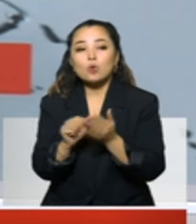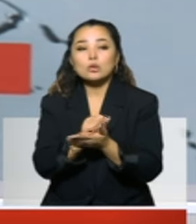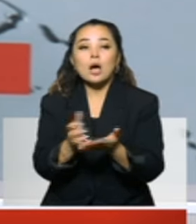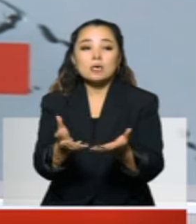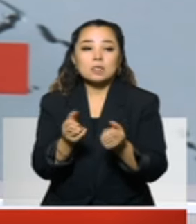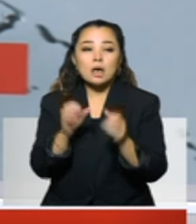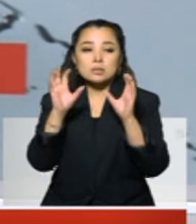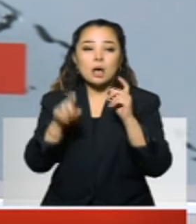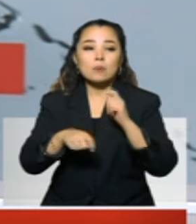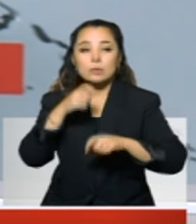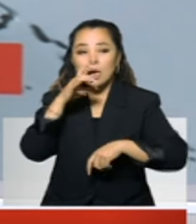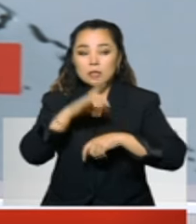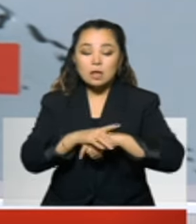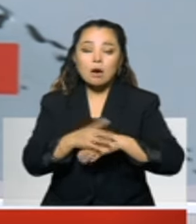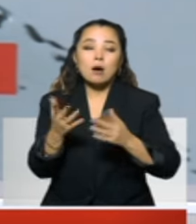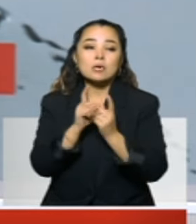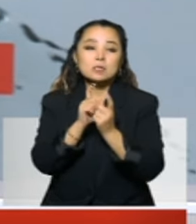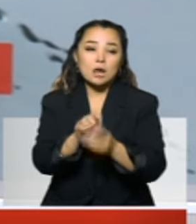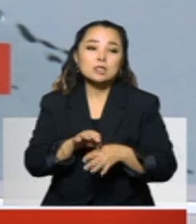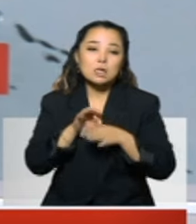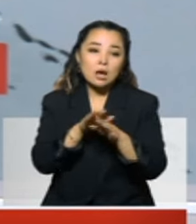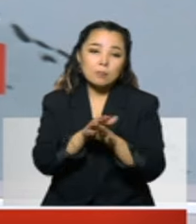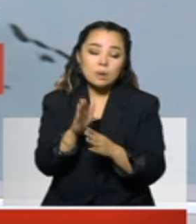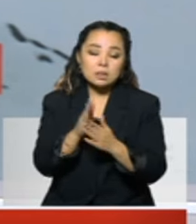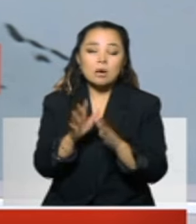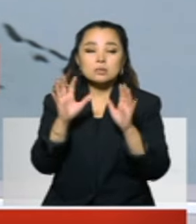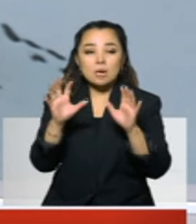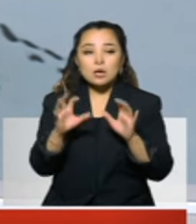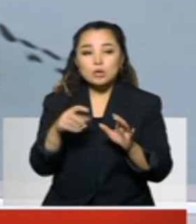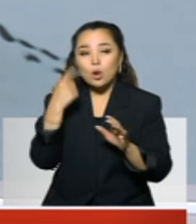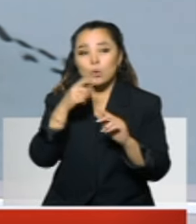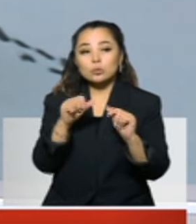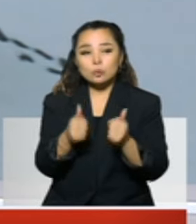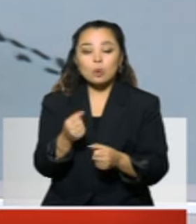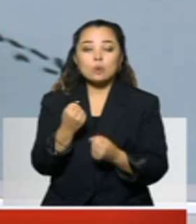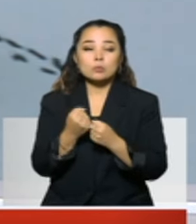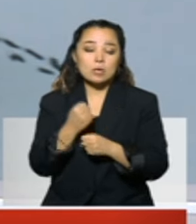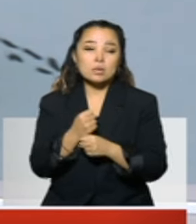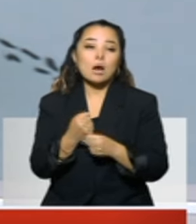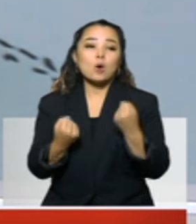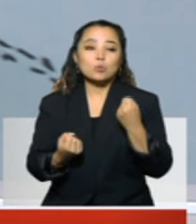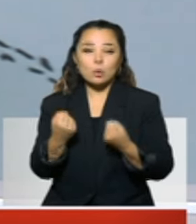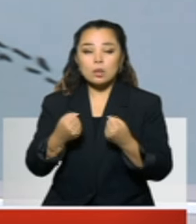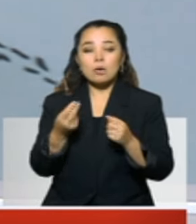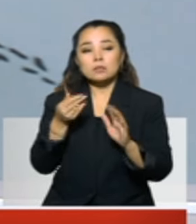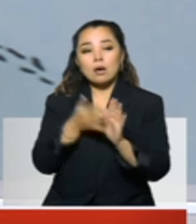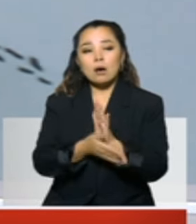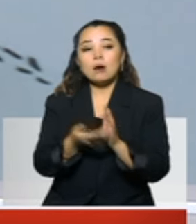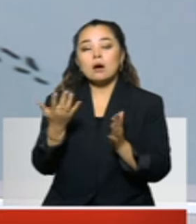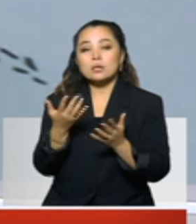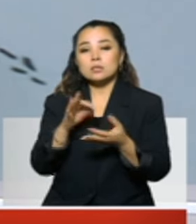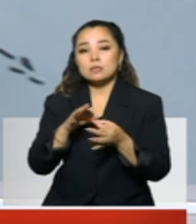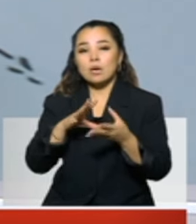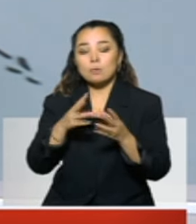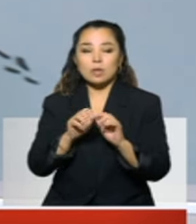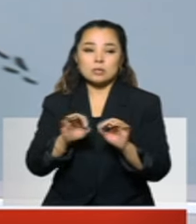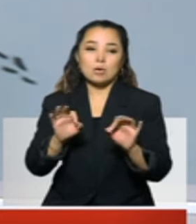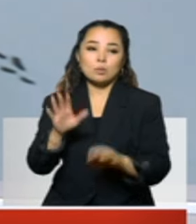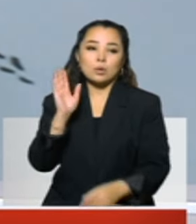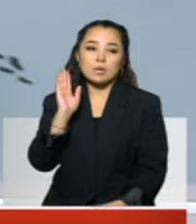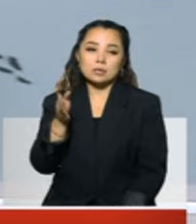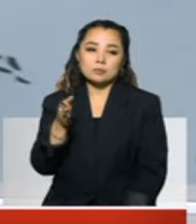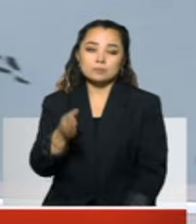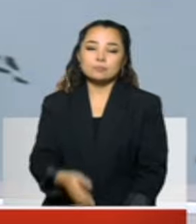бойынша заңсыздықпен күрес қалай жүріп жатыр? Заңды куәлікті алу үшін қанша уақыт қаражат жұмсау керек? Аида Ахметбек